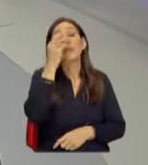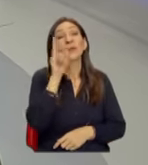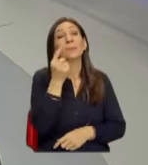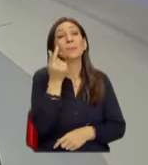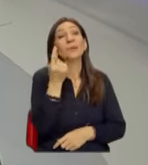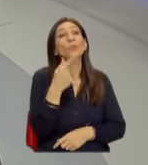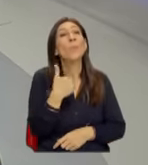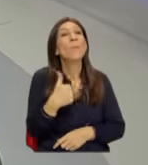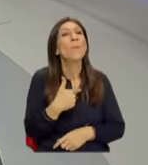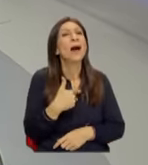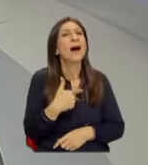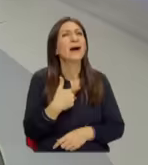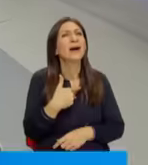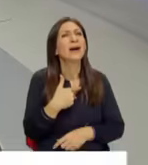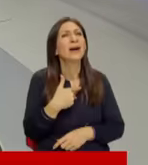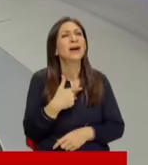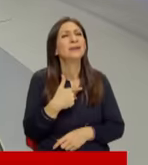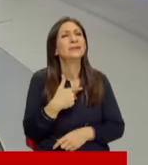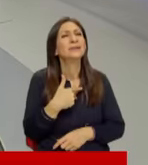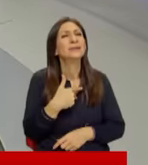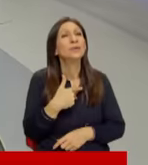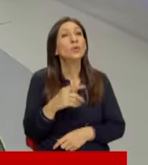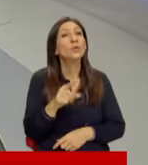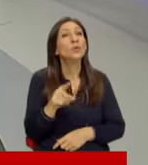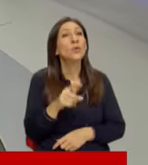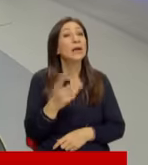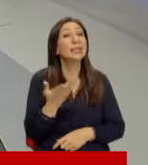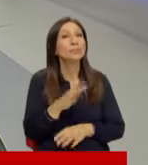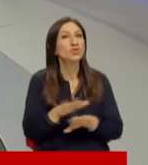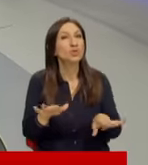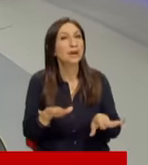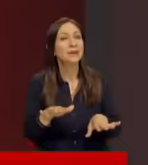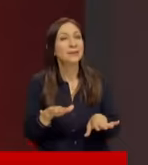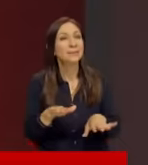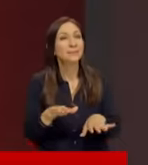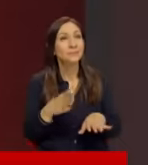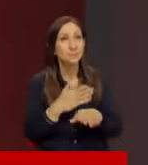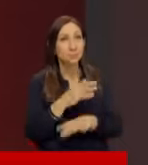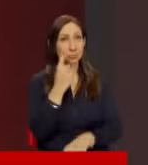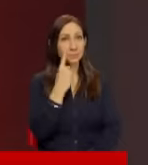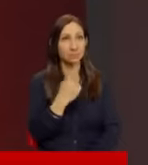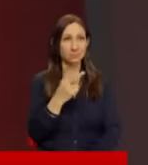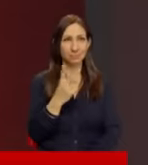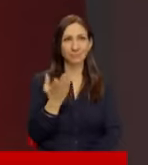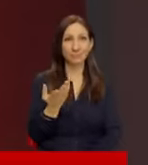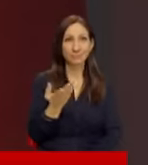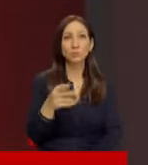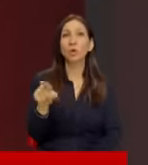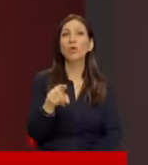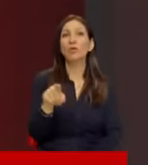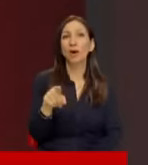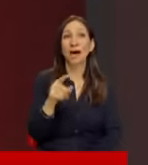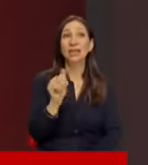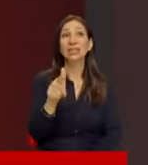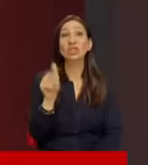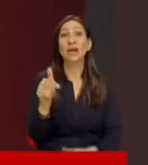biraz şeyi merak ediyordum. İşte Urfa nasıl bitecek vesaire falan. Aslında ona da bakabilir miyiz? Gelsin Urfa'da, Şanlıurfa